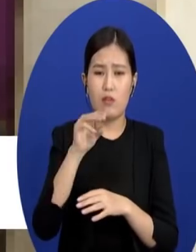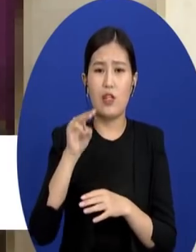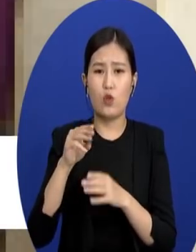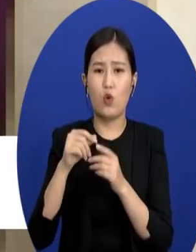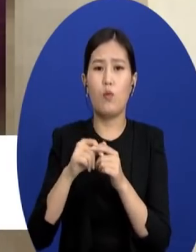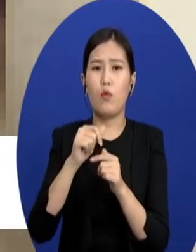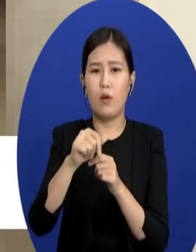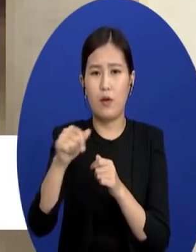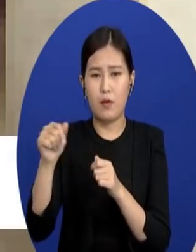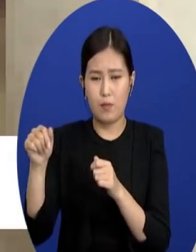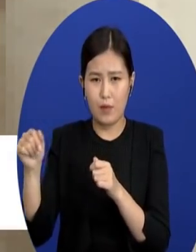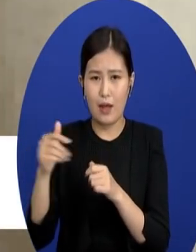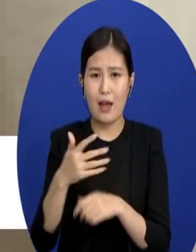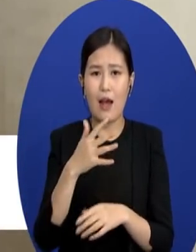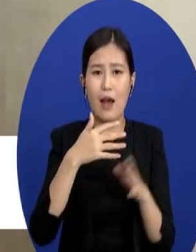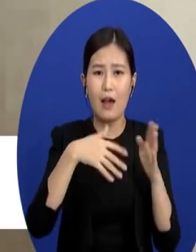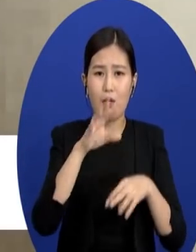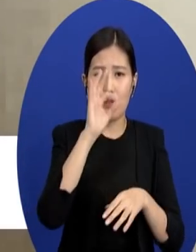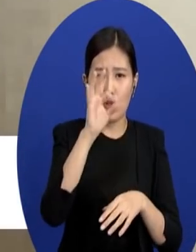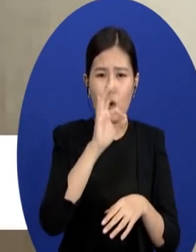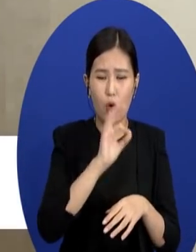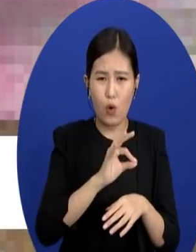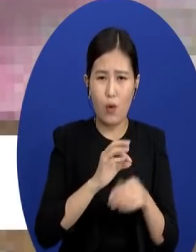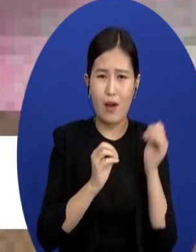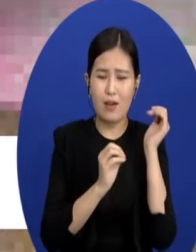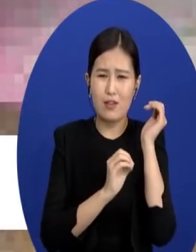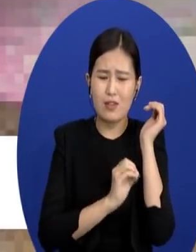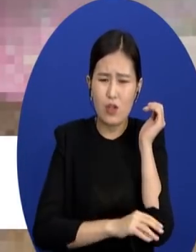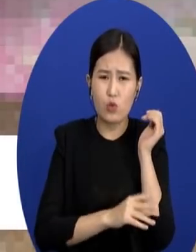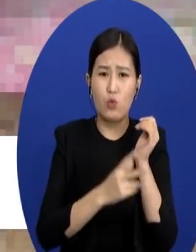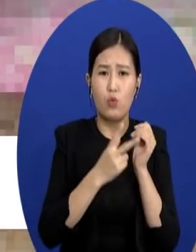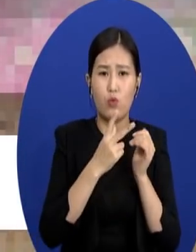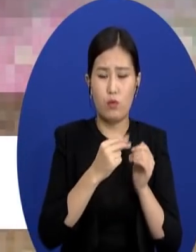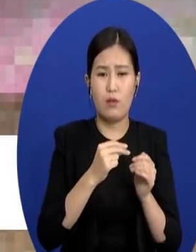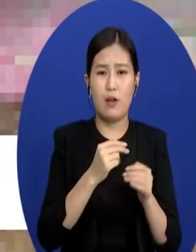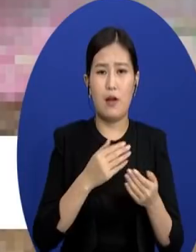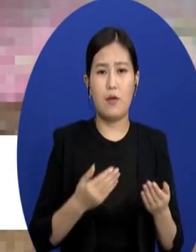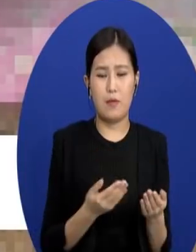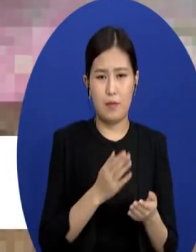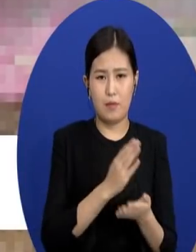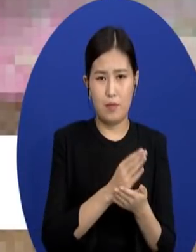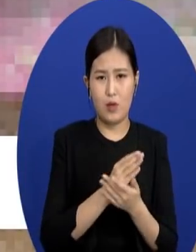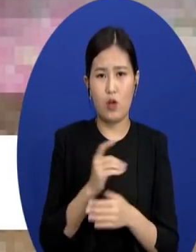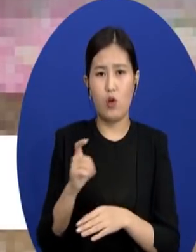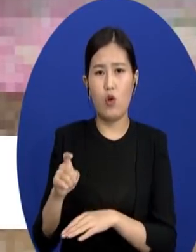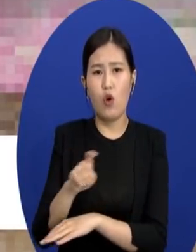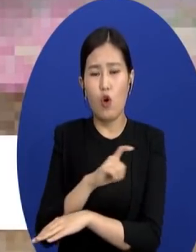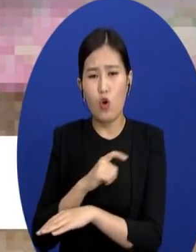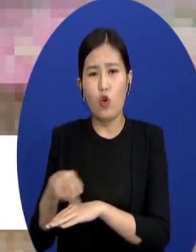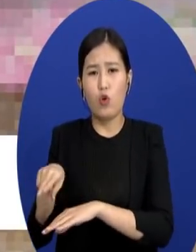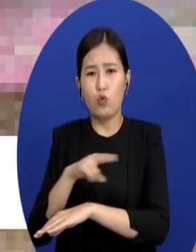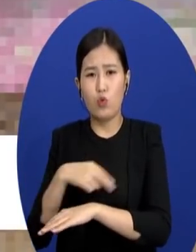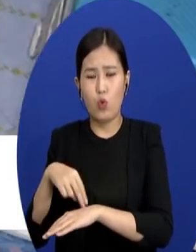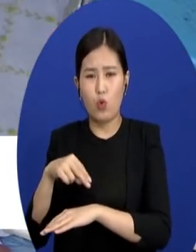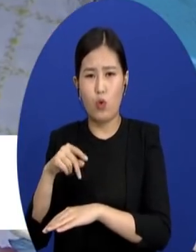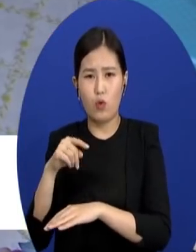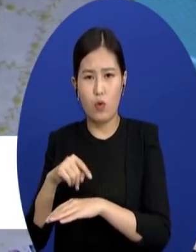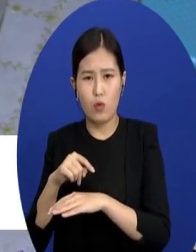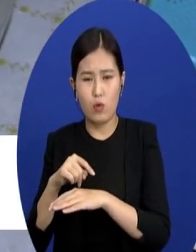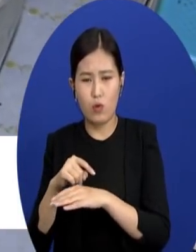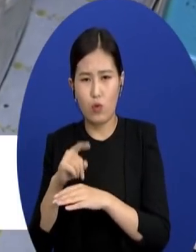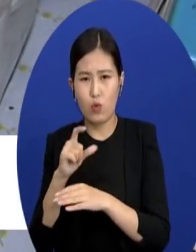нь тун ядруухан амьдардаг гэсэн албан бус тоо бий. Хороо дүүргийн сум багийн төсөв хэмжээ хязгаартай тул тэднийг байн